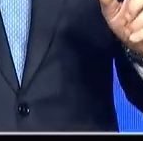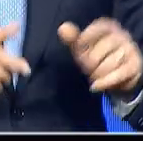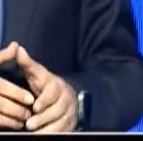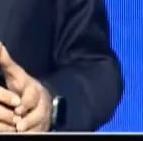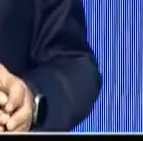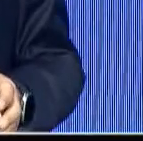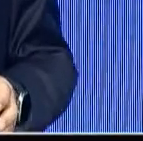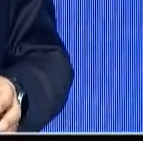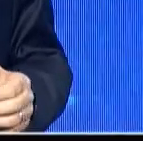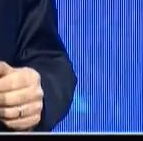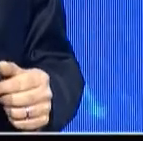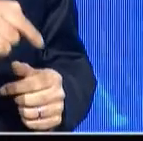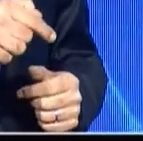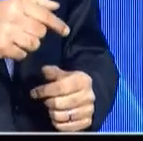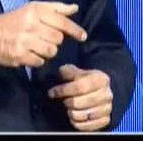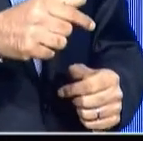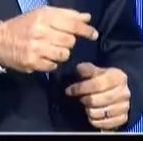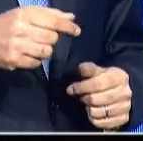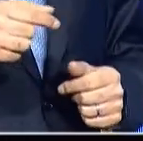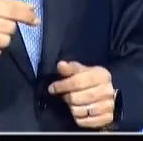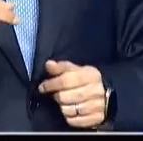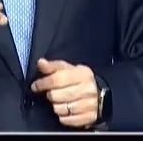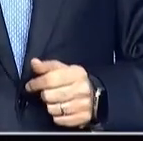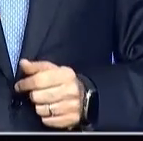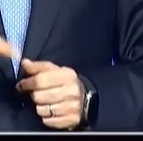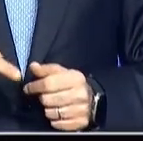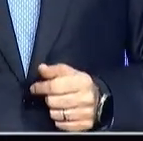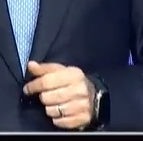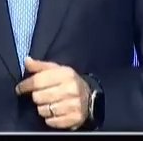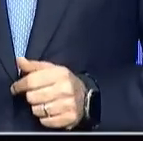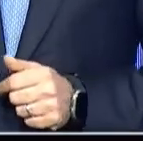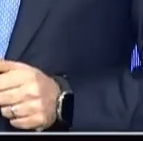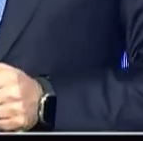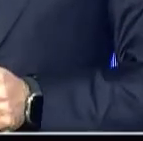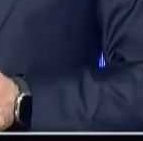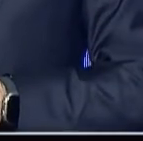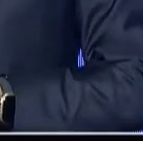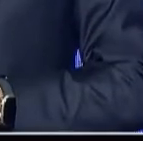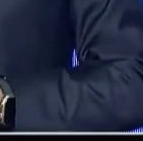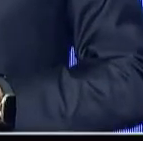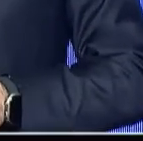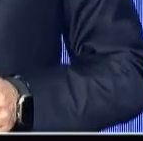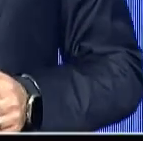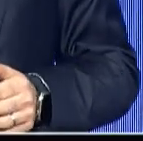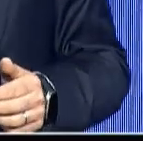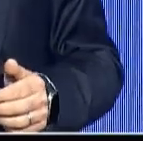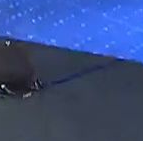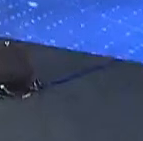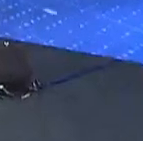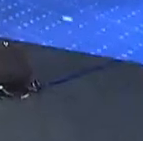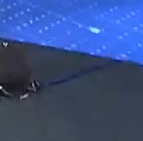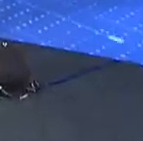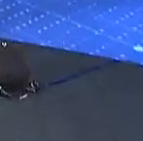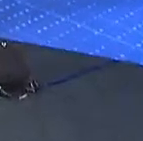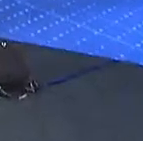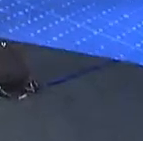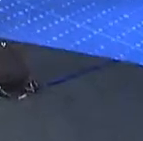49 dakikada. 2019'a geldiğimizde o zaman da araç ve nüfus sayımızın artmasına